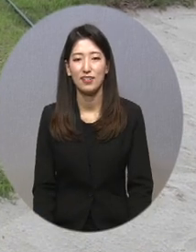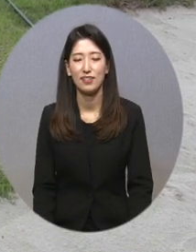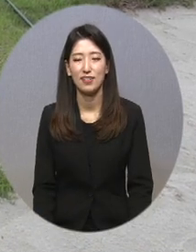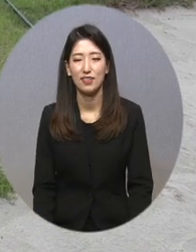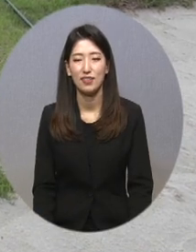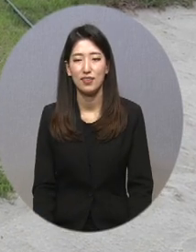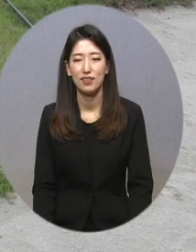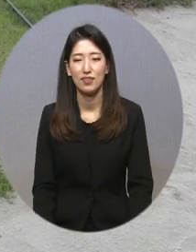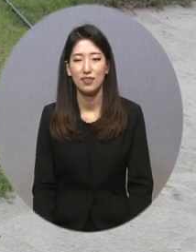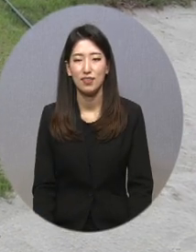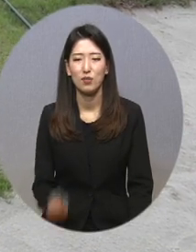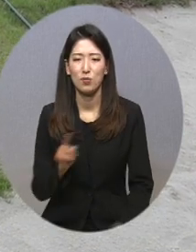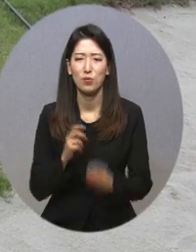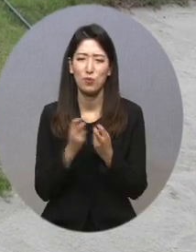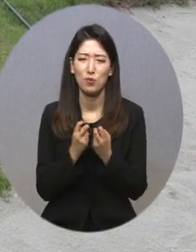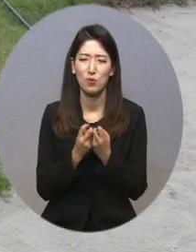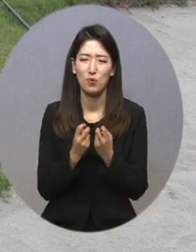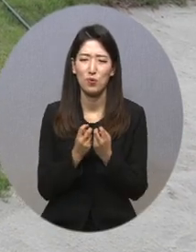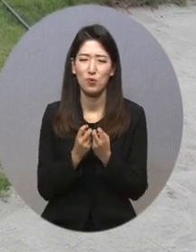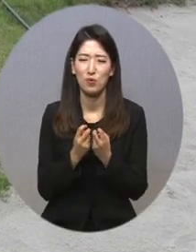이게 어떡하지?